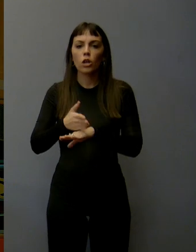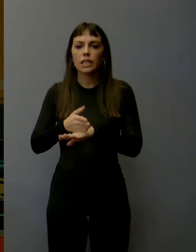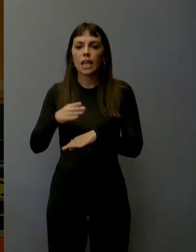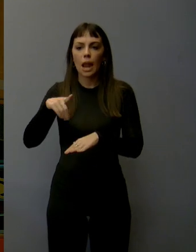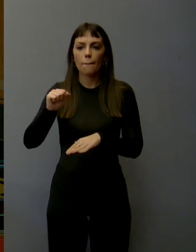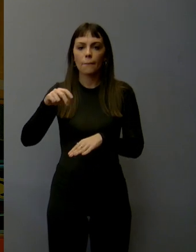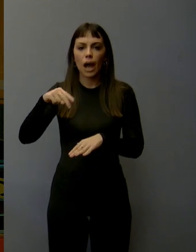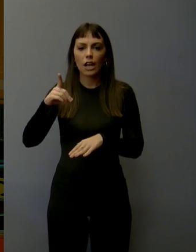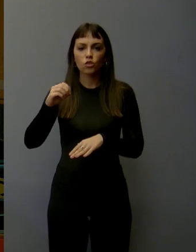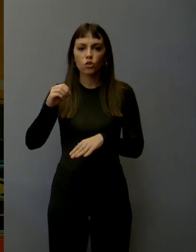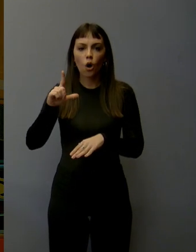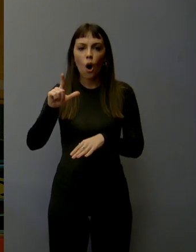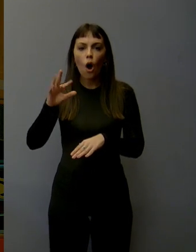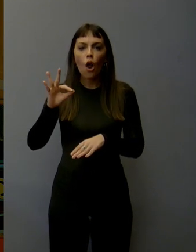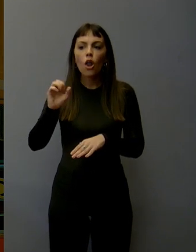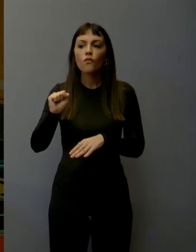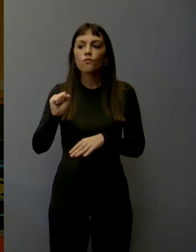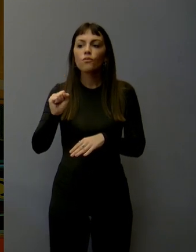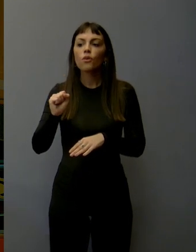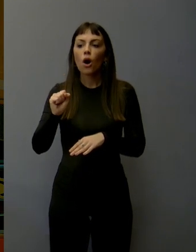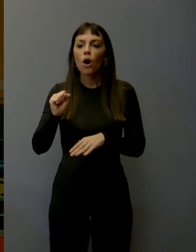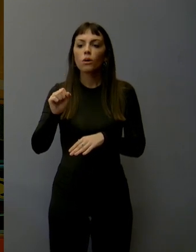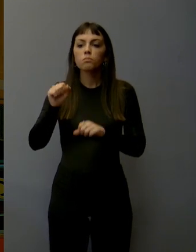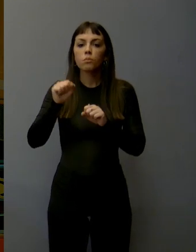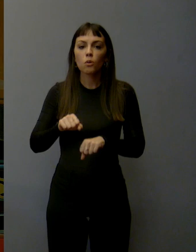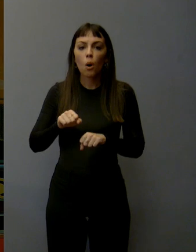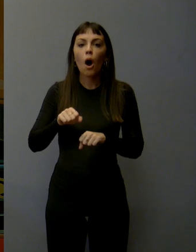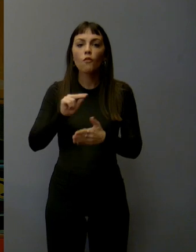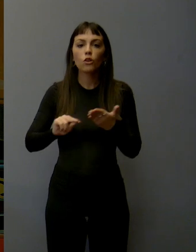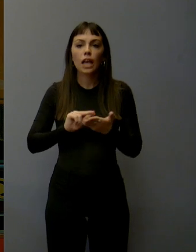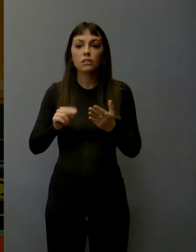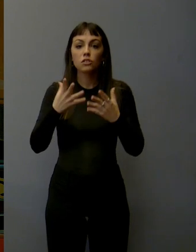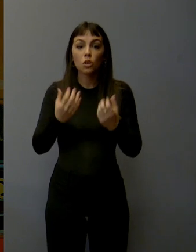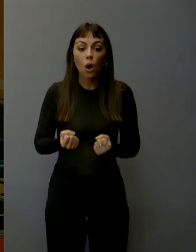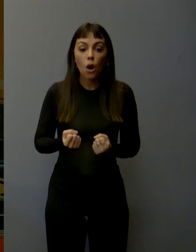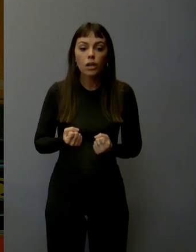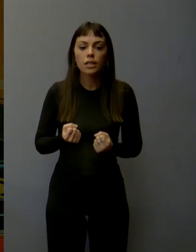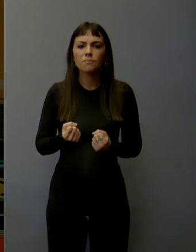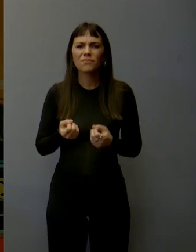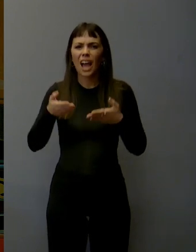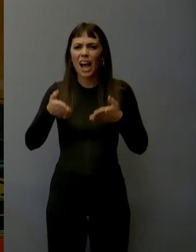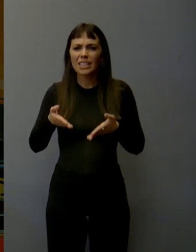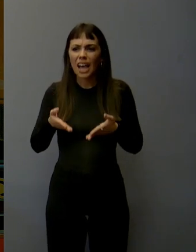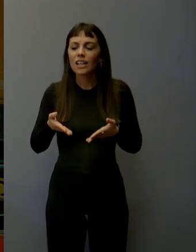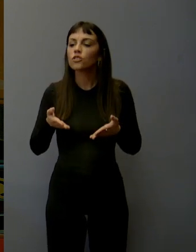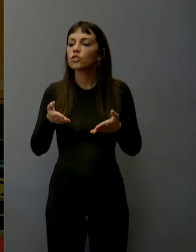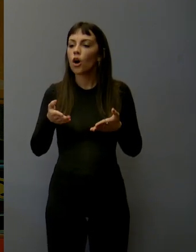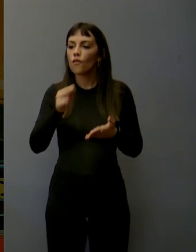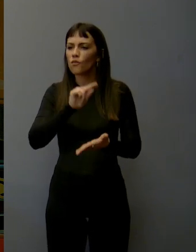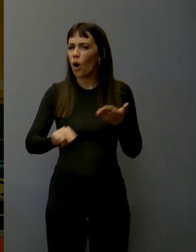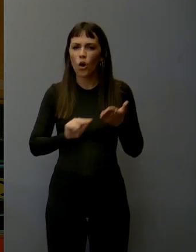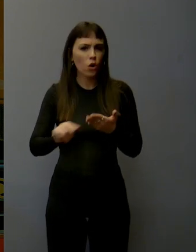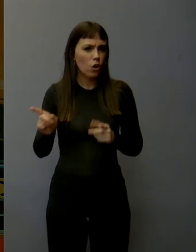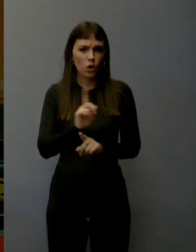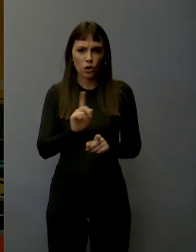votazione No no sì non si vota c'è c'è una votazione che ci sono